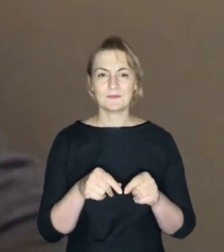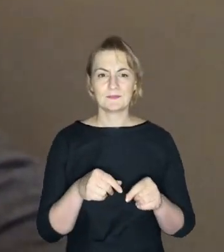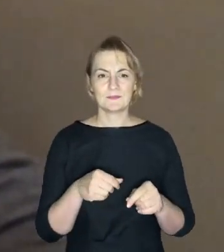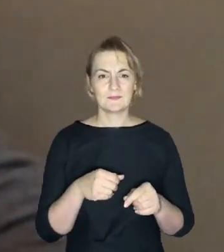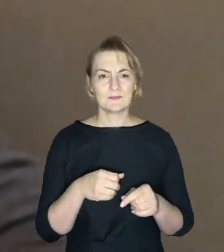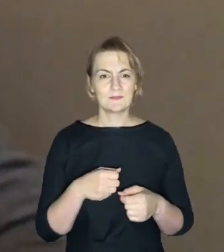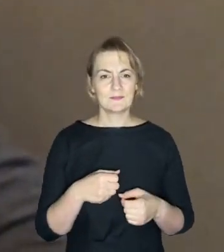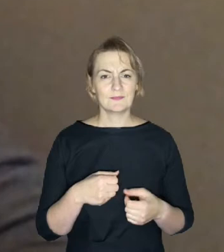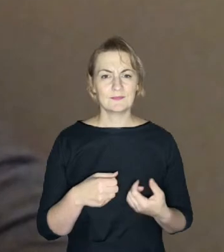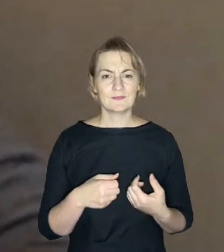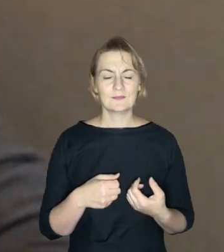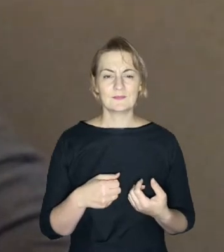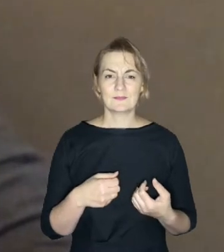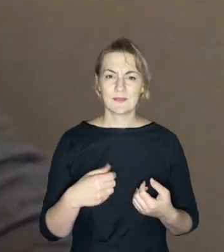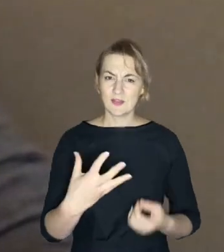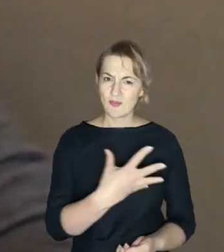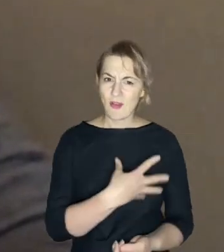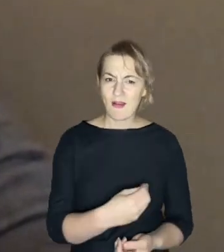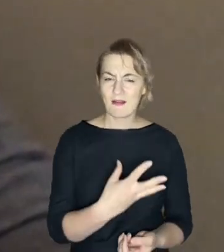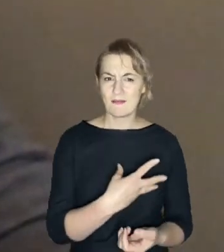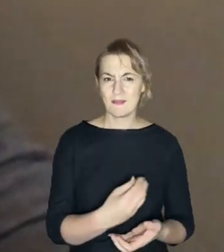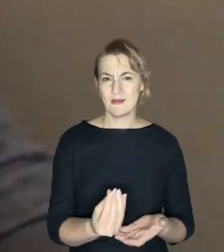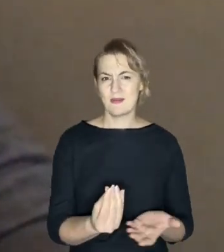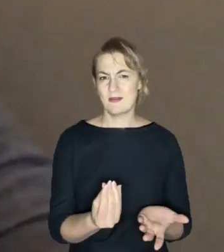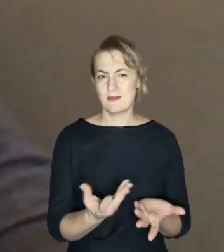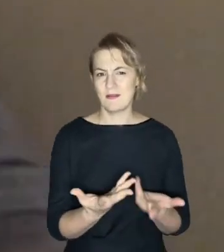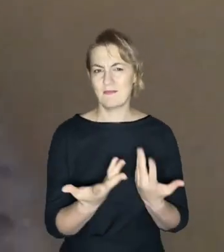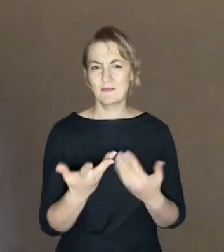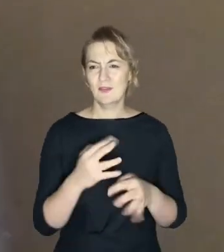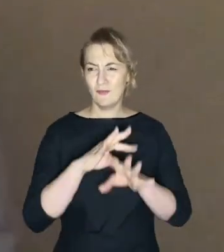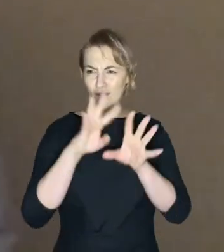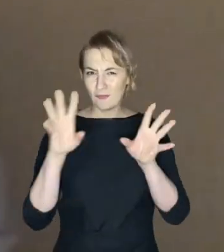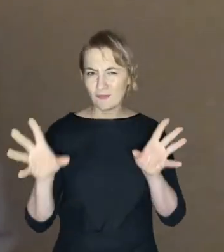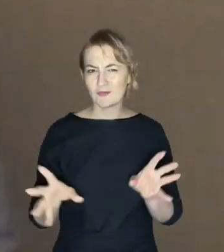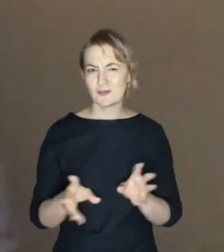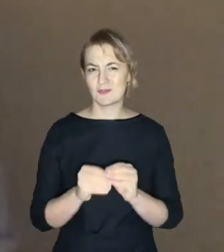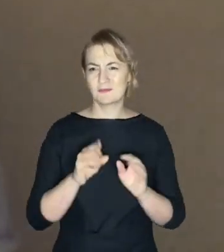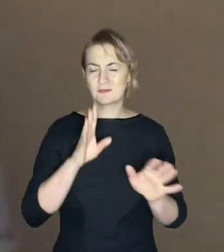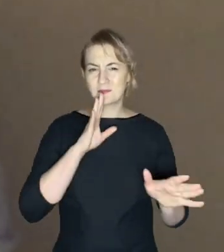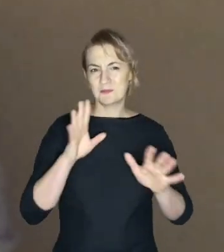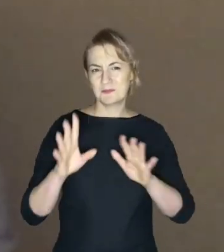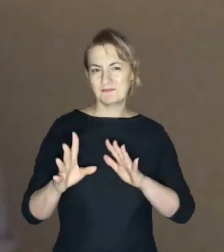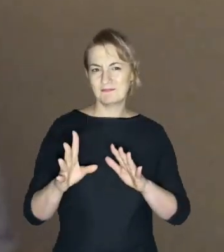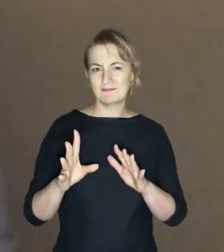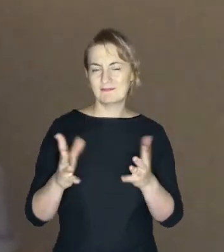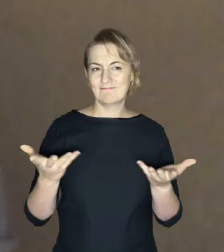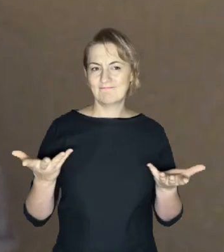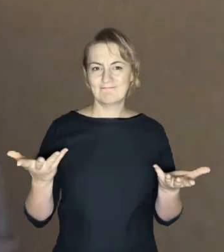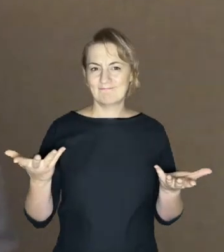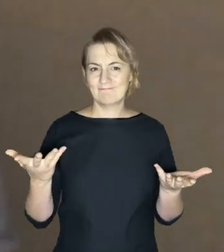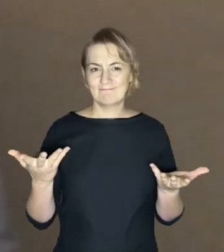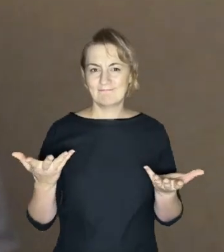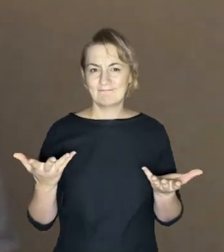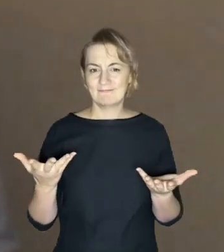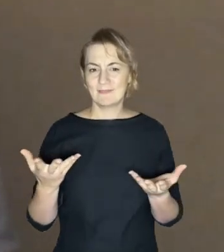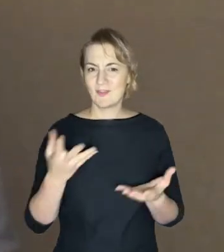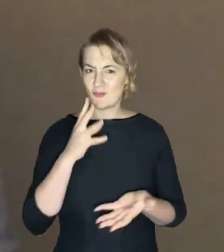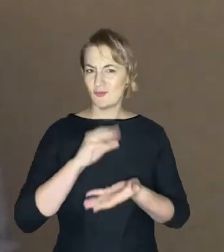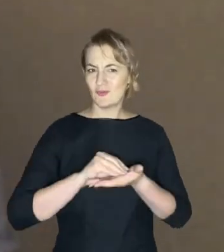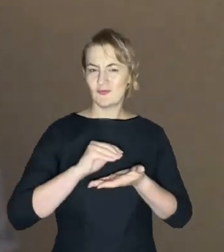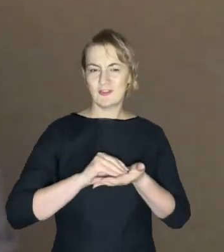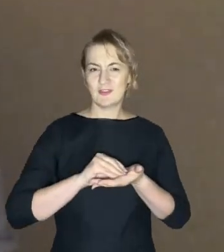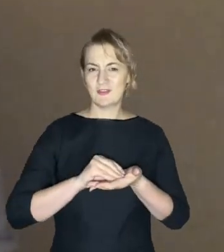funkcje karmienia, no to wszystko jest jakimś fantastycznym takim